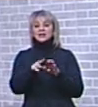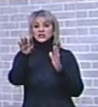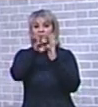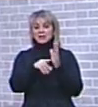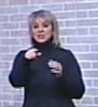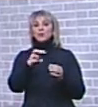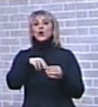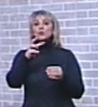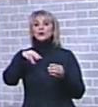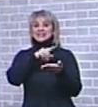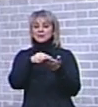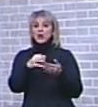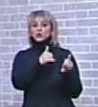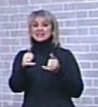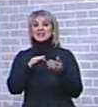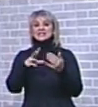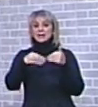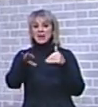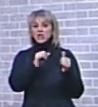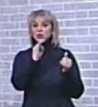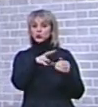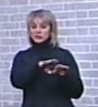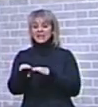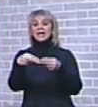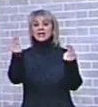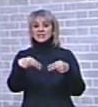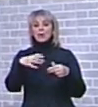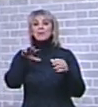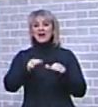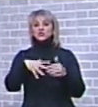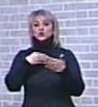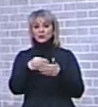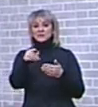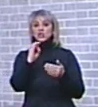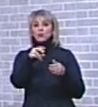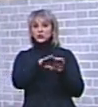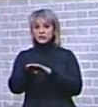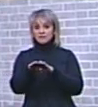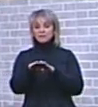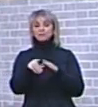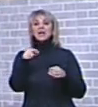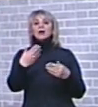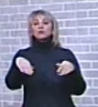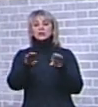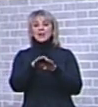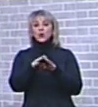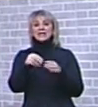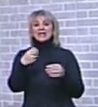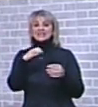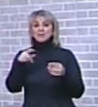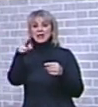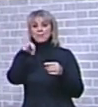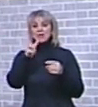перечне муниципальные услуги в сфере земельно-имущественных отношений, регистрации прав собственности на имущество. Вот такой эксперимент, и